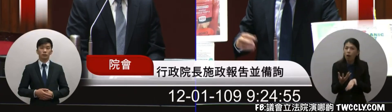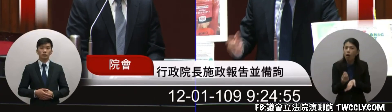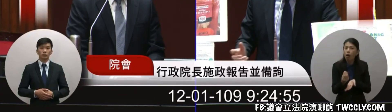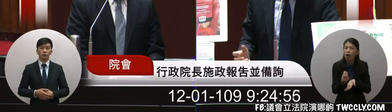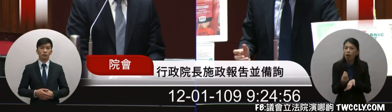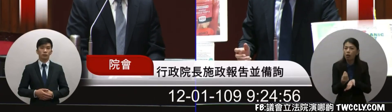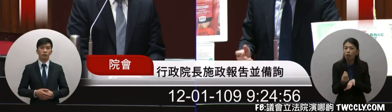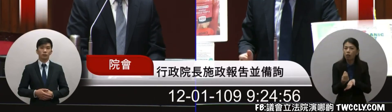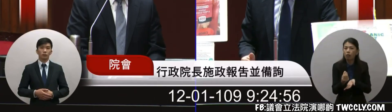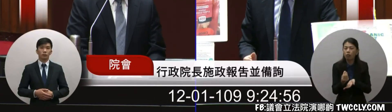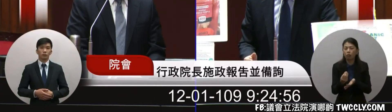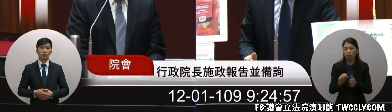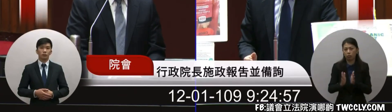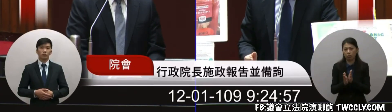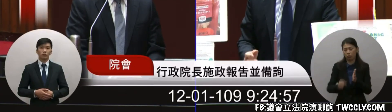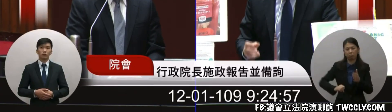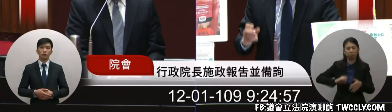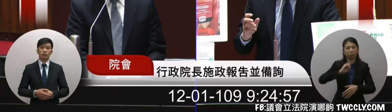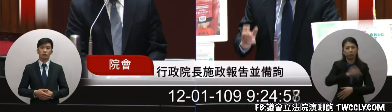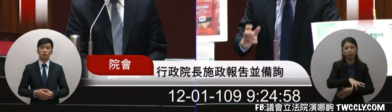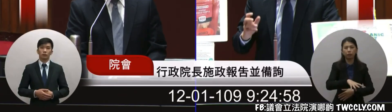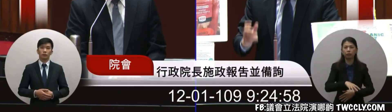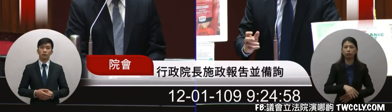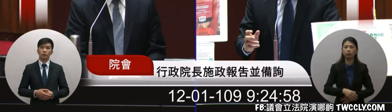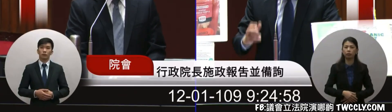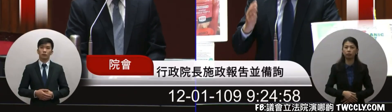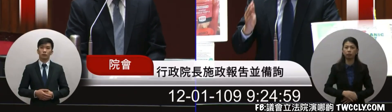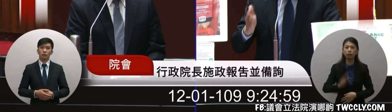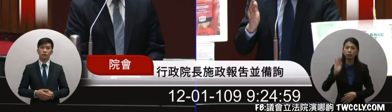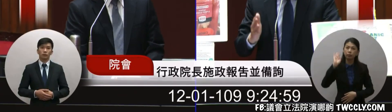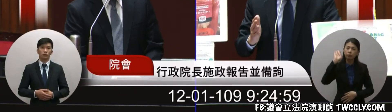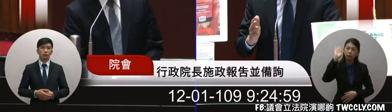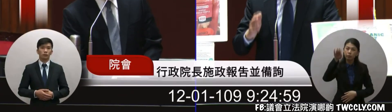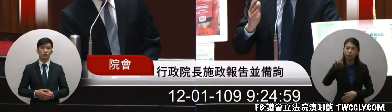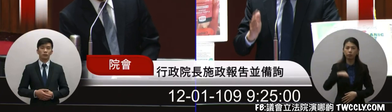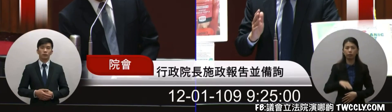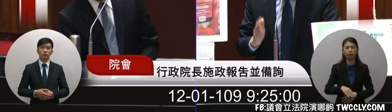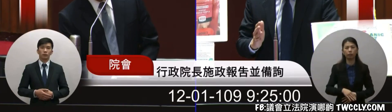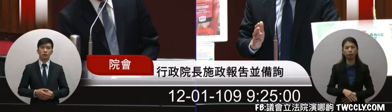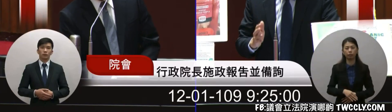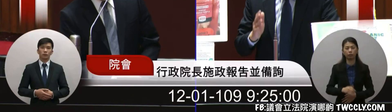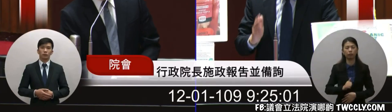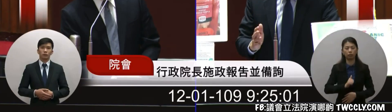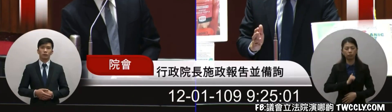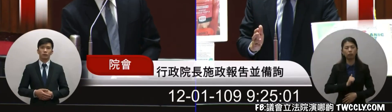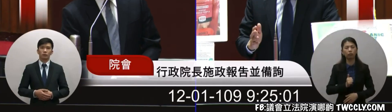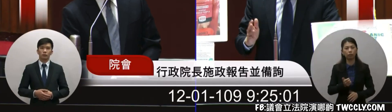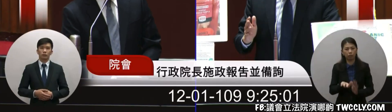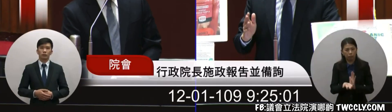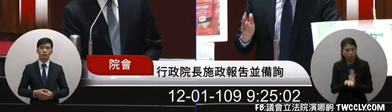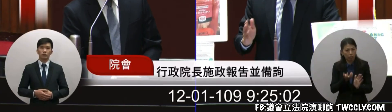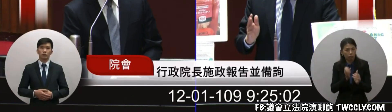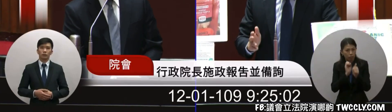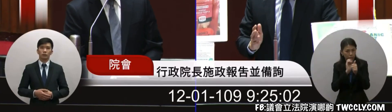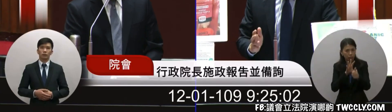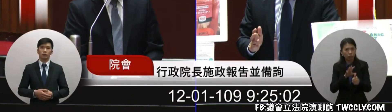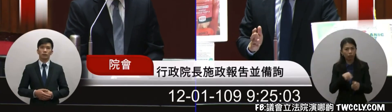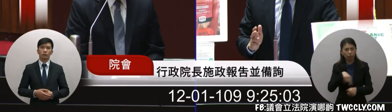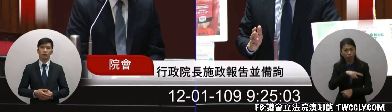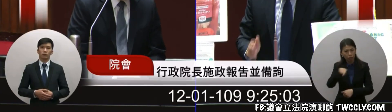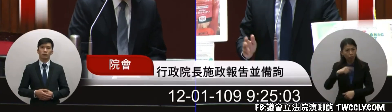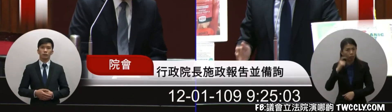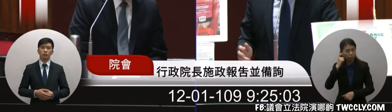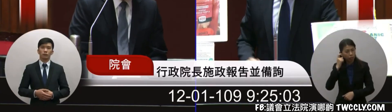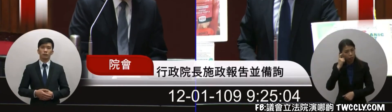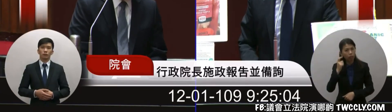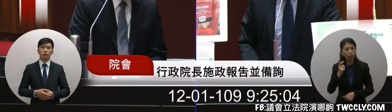导，就用二倍金来做这些事情。那甚至未来，我真先是预告，其实我们真的是预告，就是说预告什么？就是大家会觉得说，